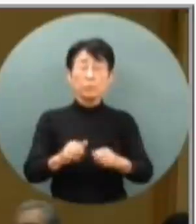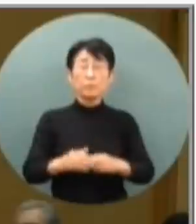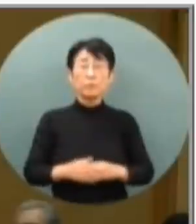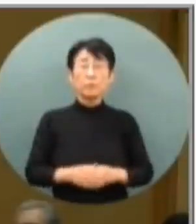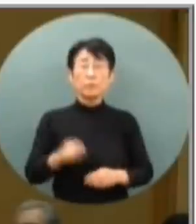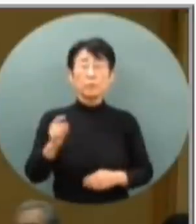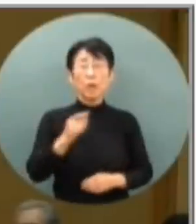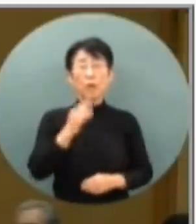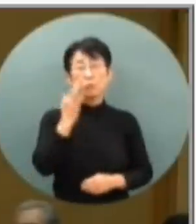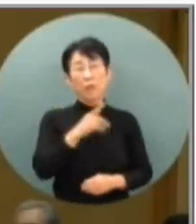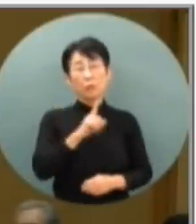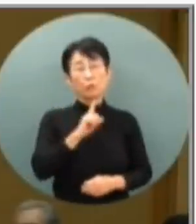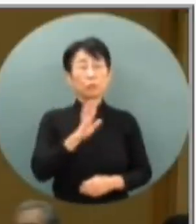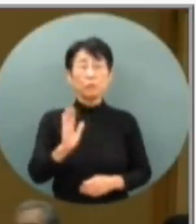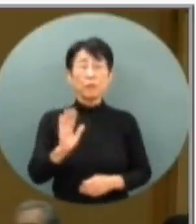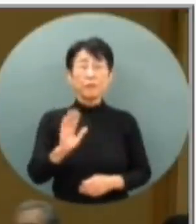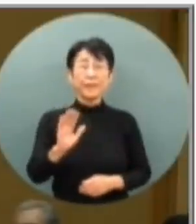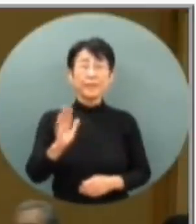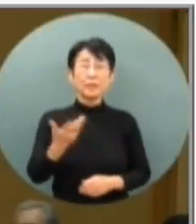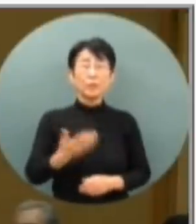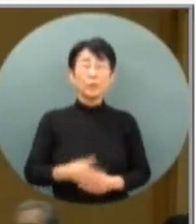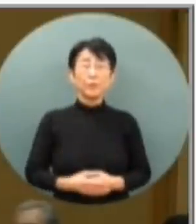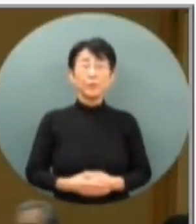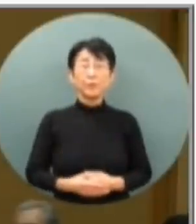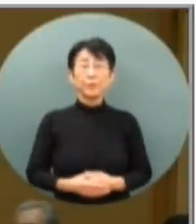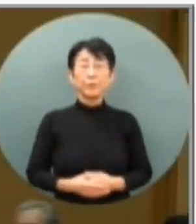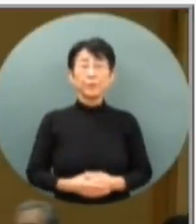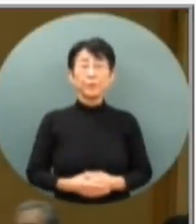無駄とは言いませんけれども、